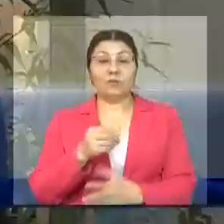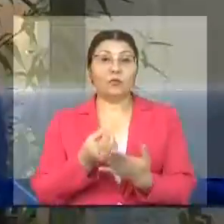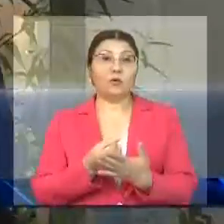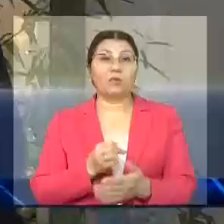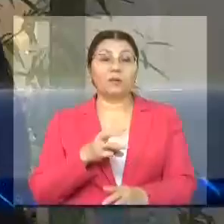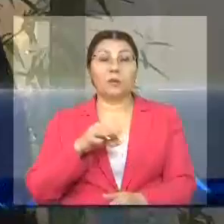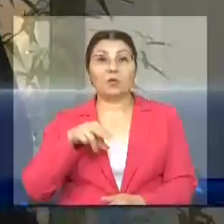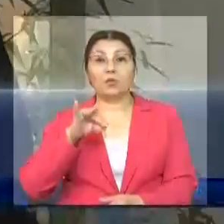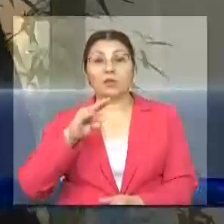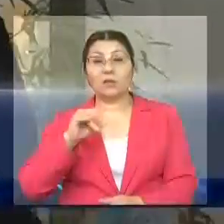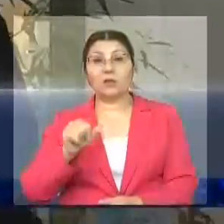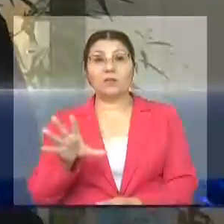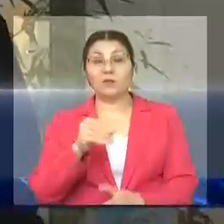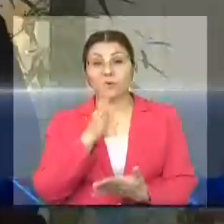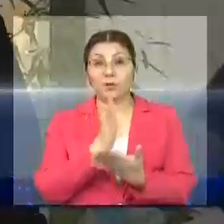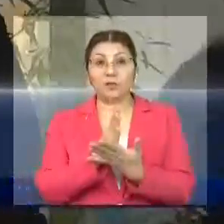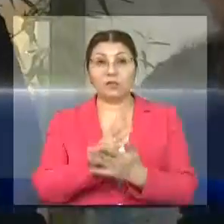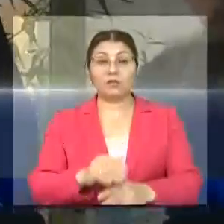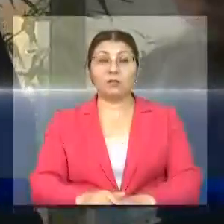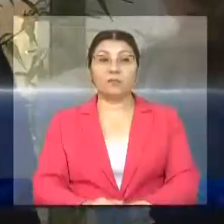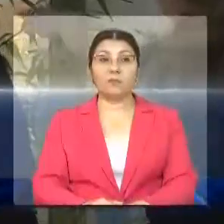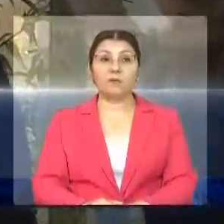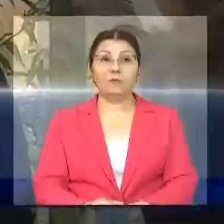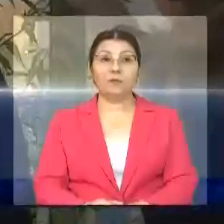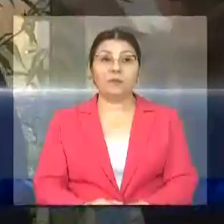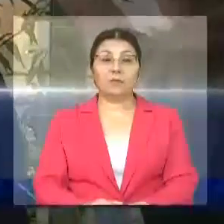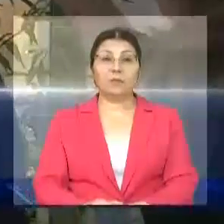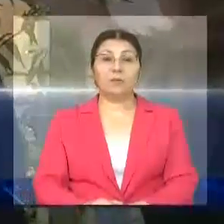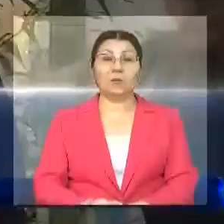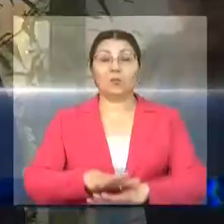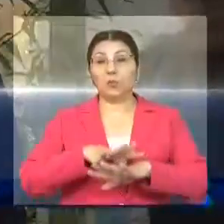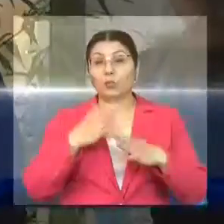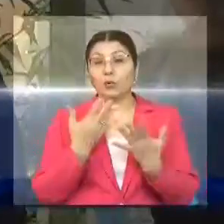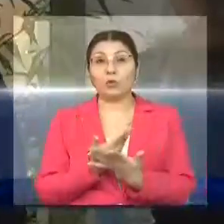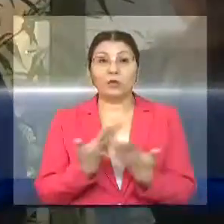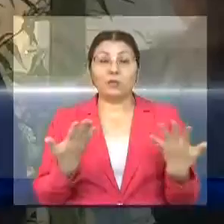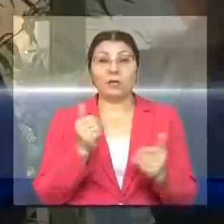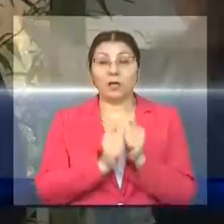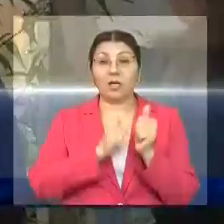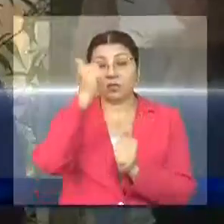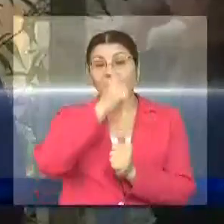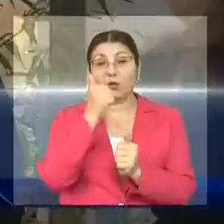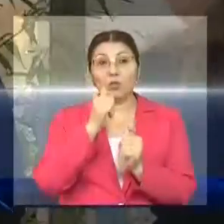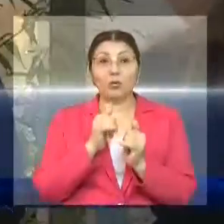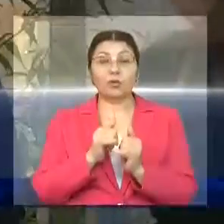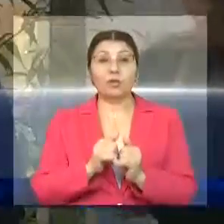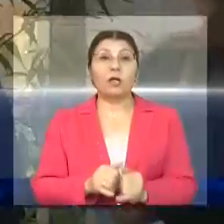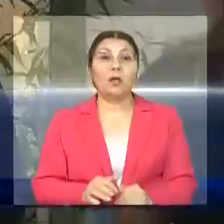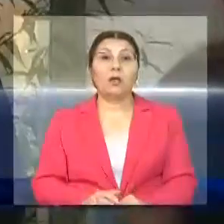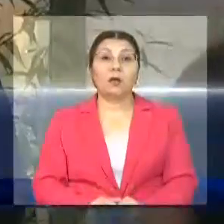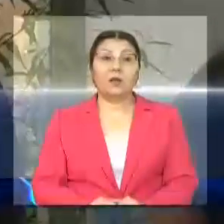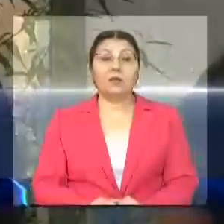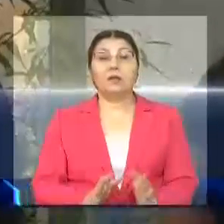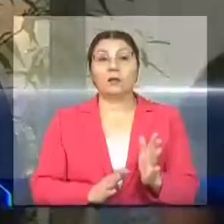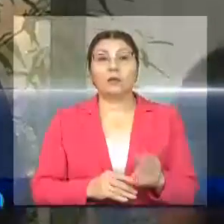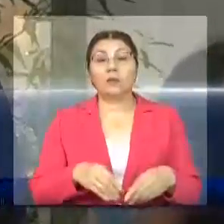белая смородина. Очень сейчас большой ассортимент, каждый год наращиваем. Сейчас у нас все